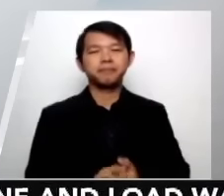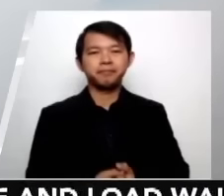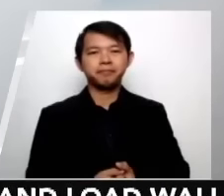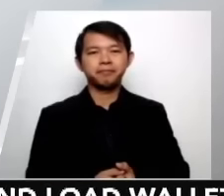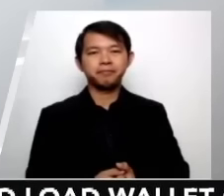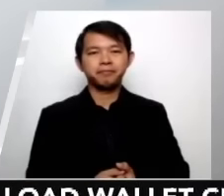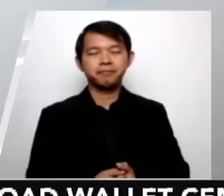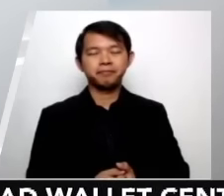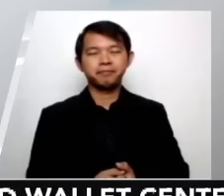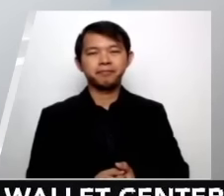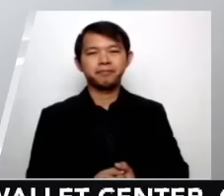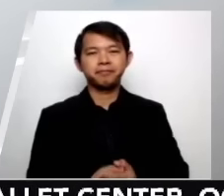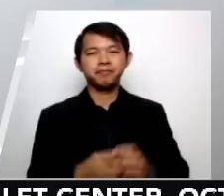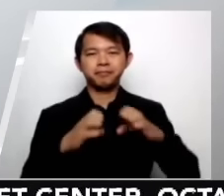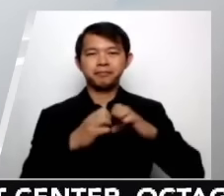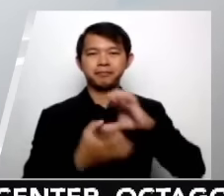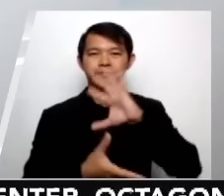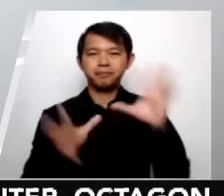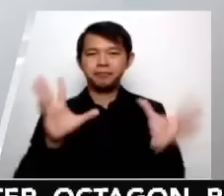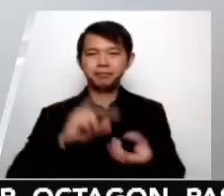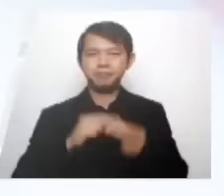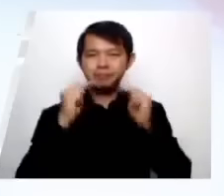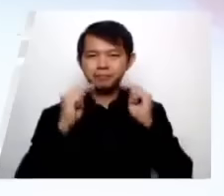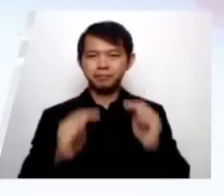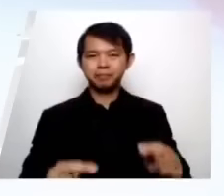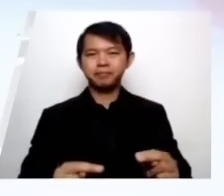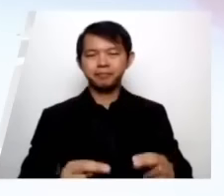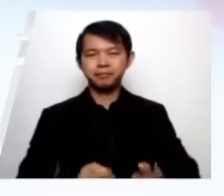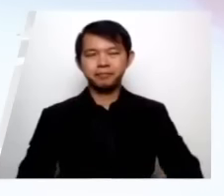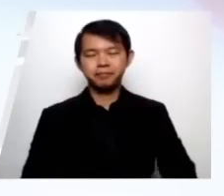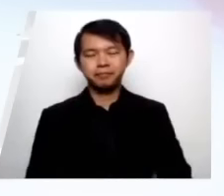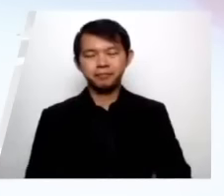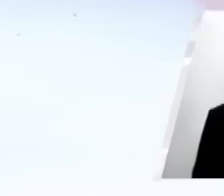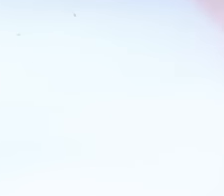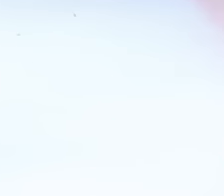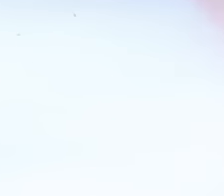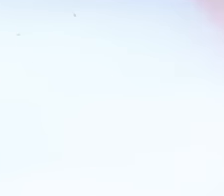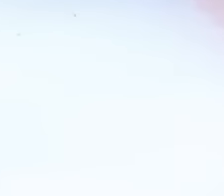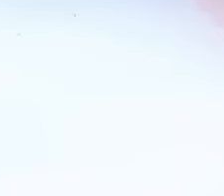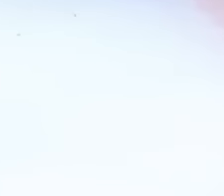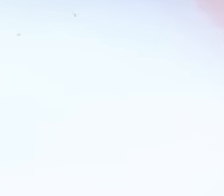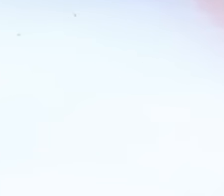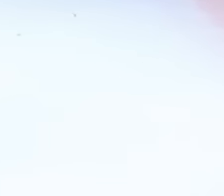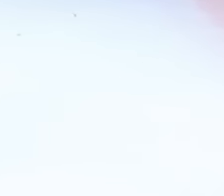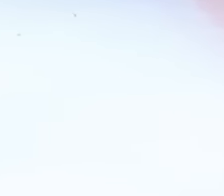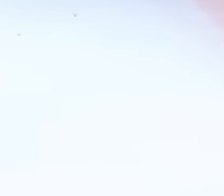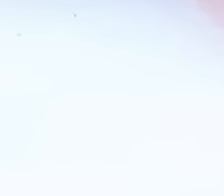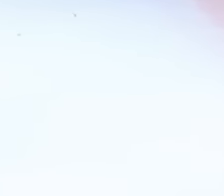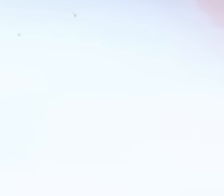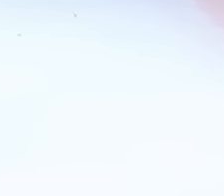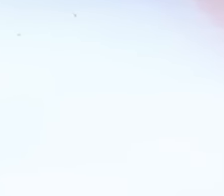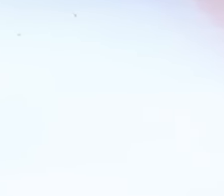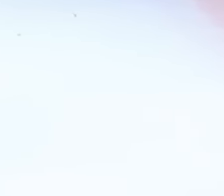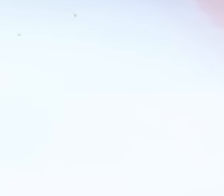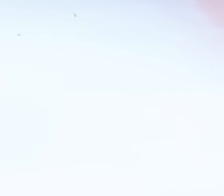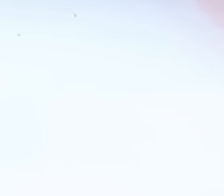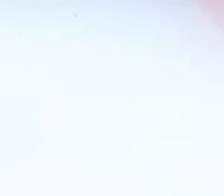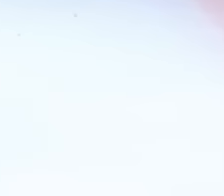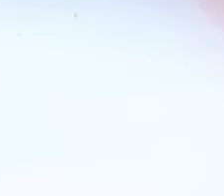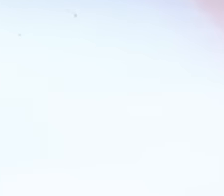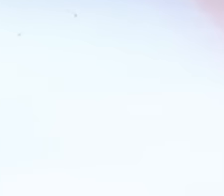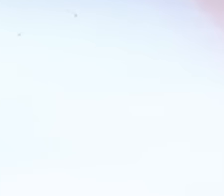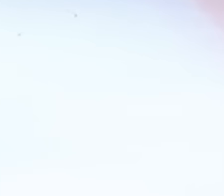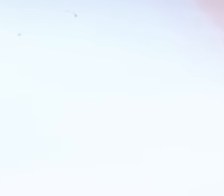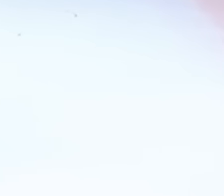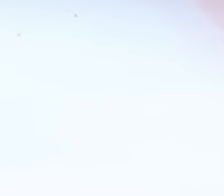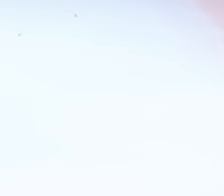nagbabalita para sa GMA Integrated News. Yan po ang State of the Nation. Ako si Atom Araulio para sa mas malaking